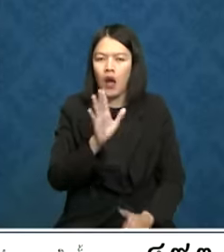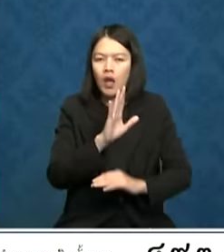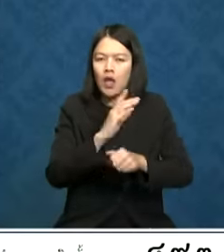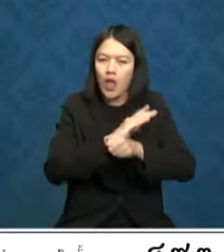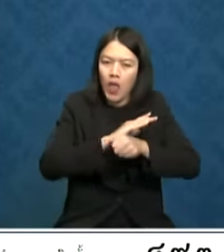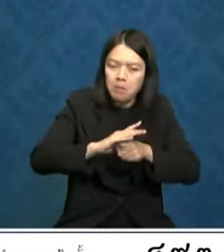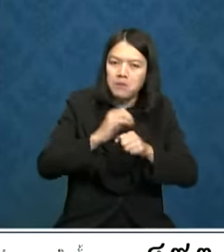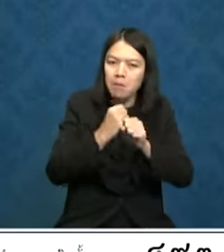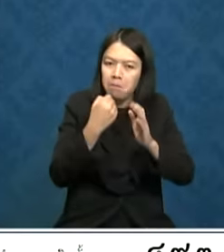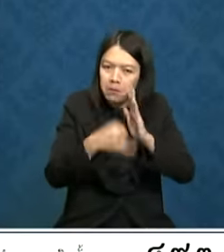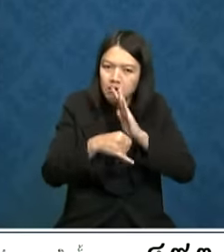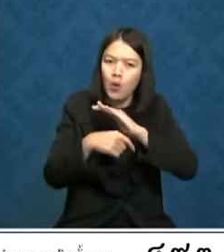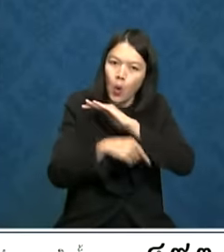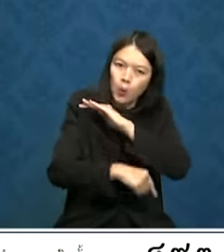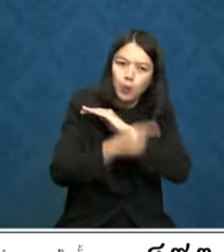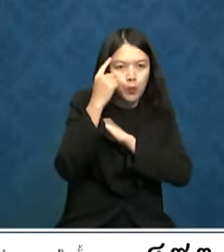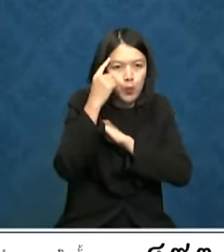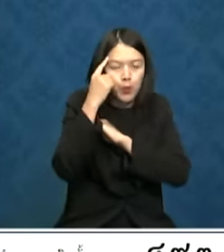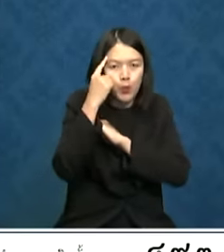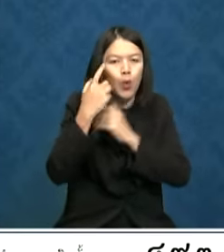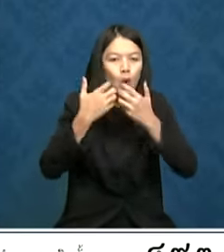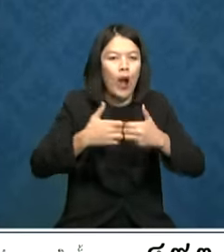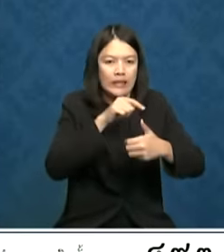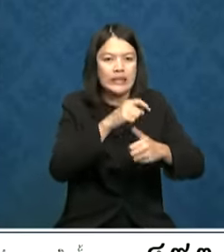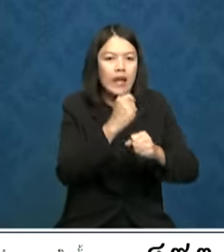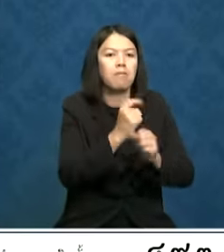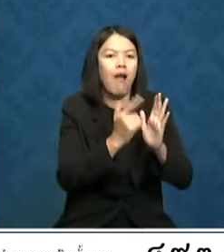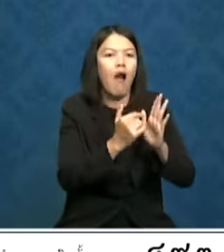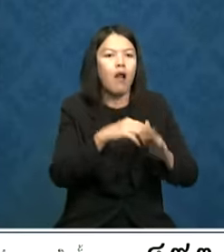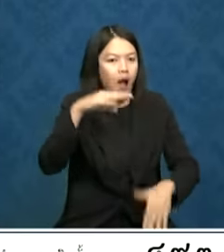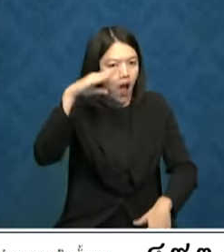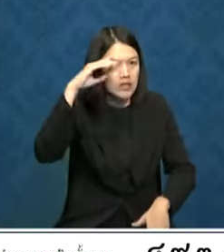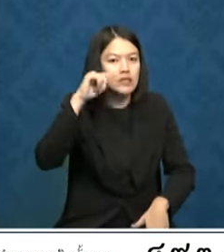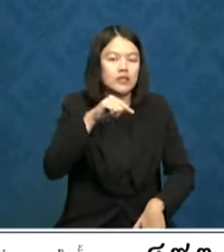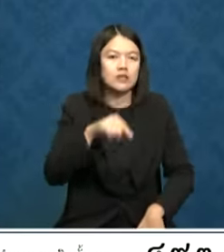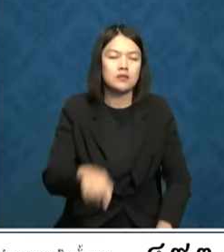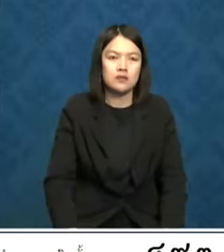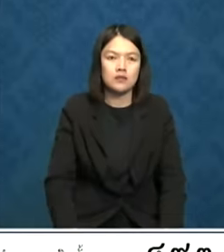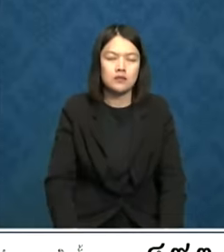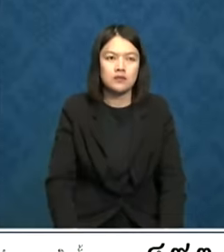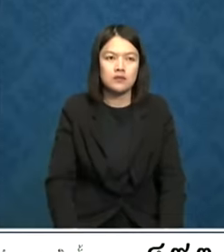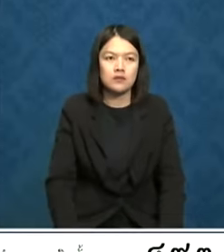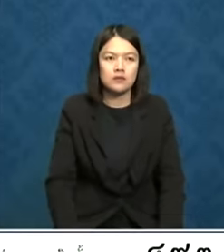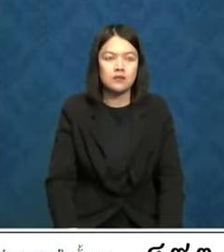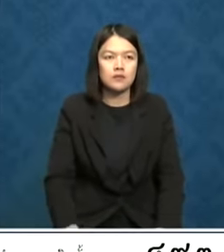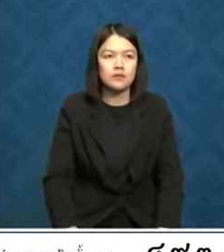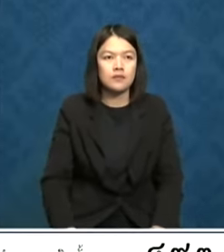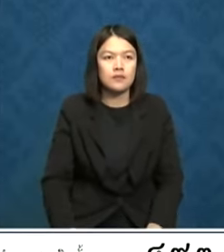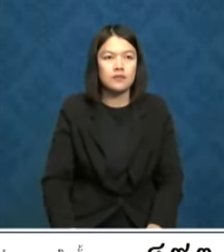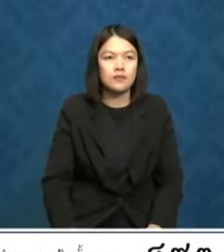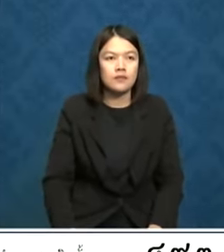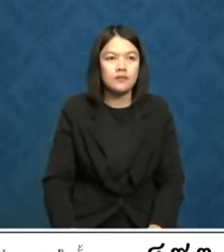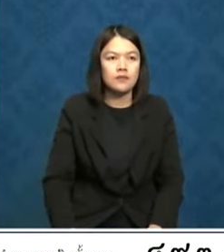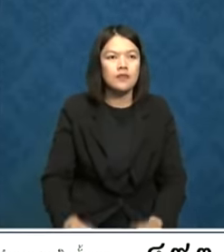อุตสาหกรรมในอุตสาหกรรมการผลิตยาที่โรงงานนี้นะคะสลดถัดไปค่ะกระทั่ง